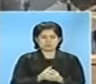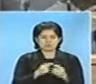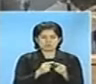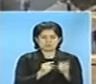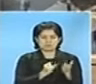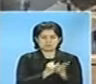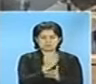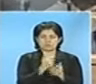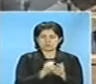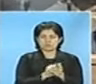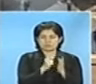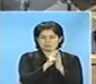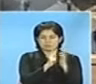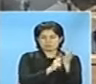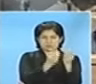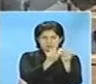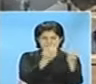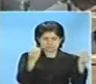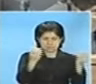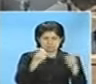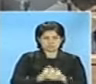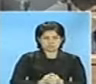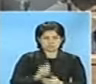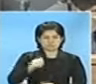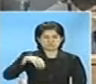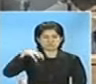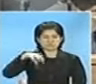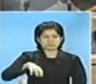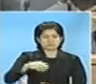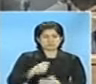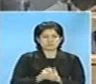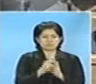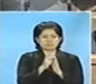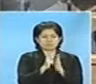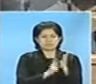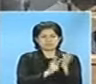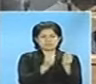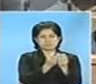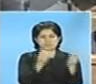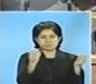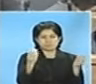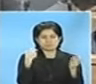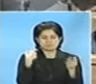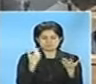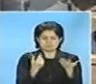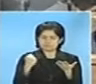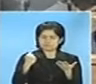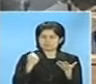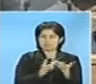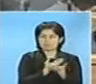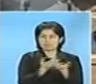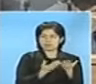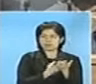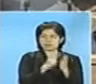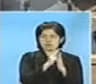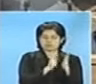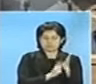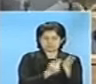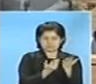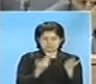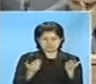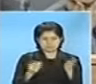ากในปัจจุบันนี้ศาลรัฐธรรมนูญมีหน้าที่ในการวินิจฉัยว่าก ฎหมายใดๆเป็นกฎหมายที่ชอบ